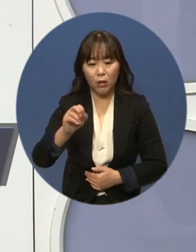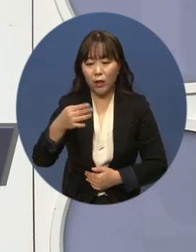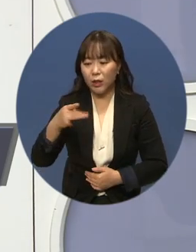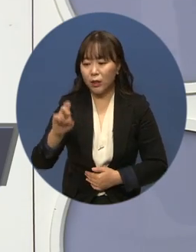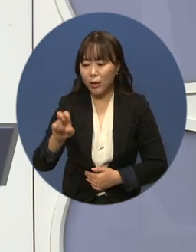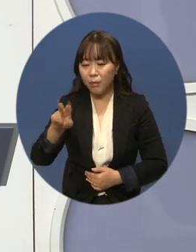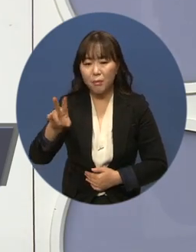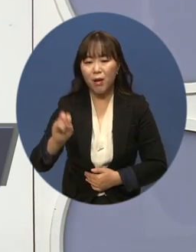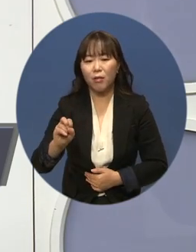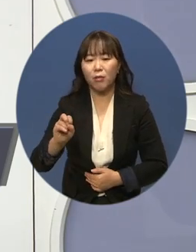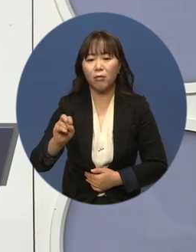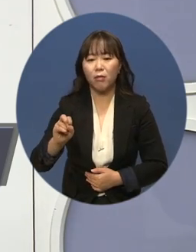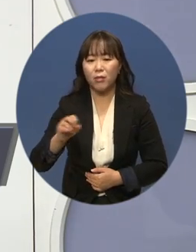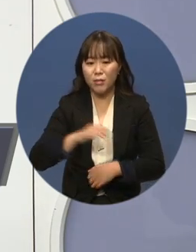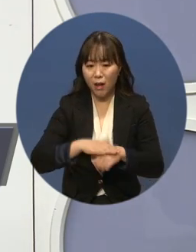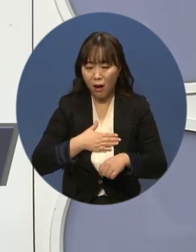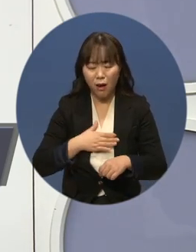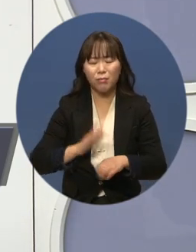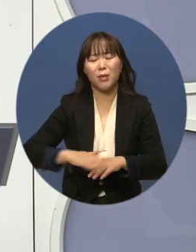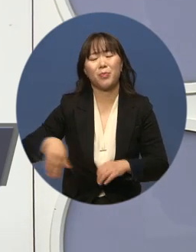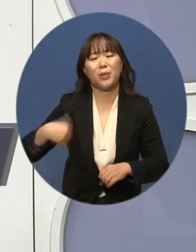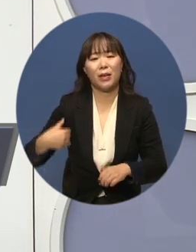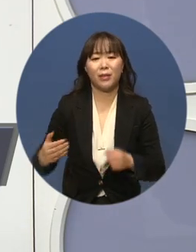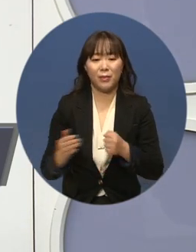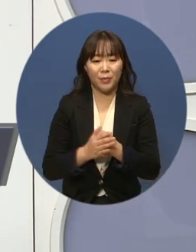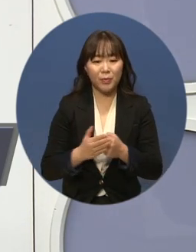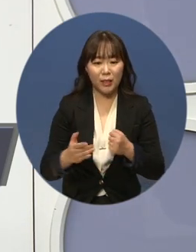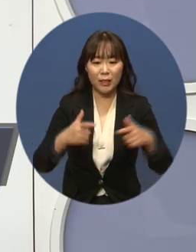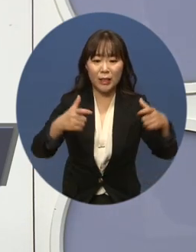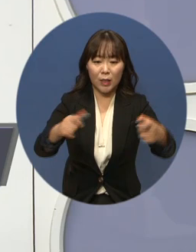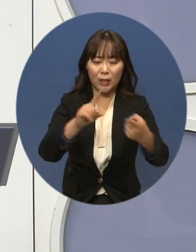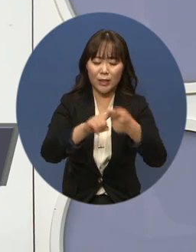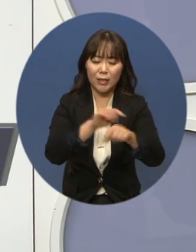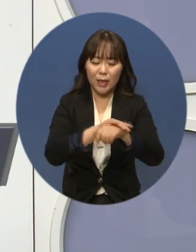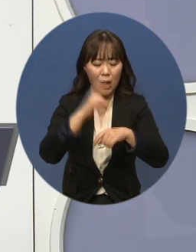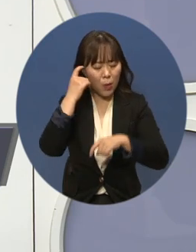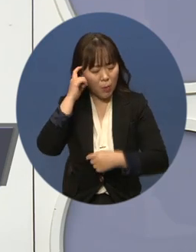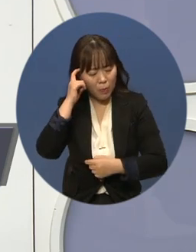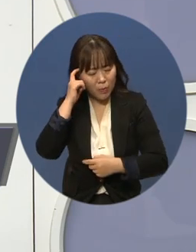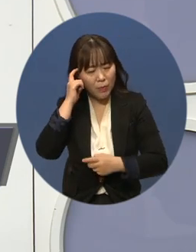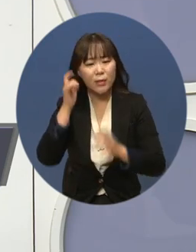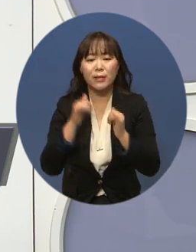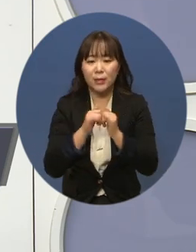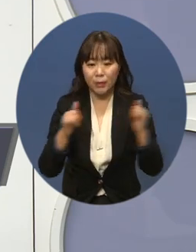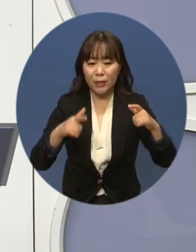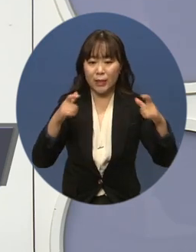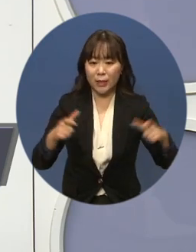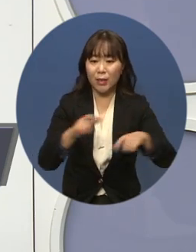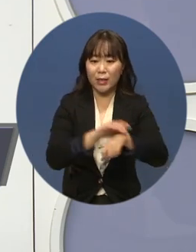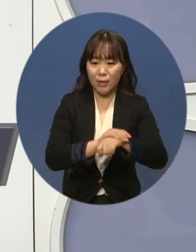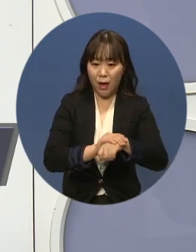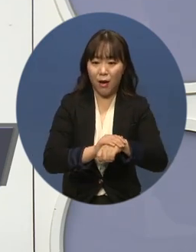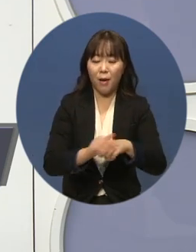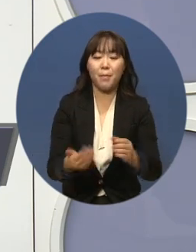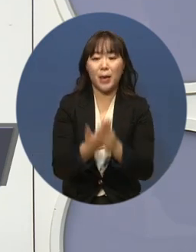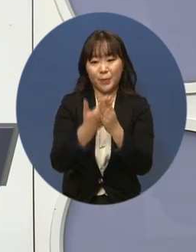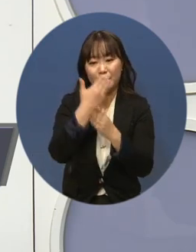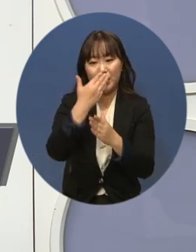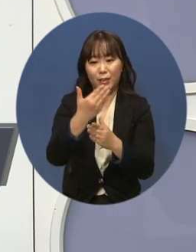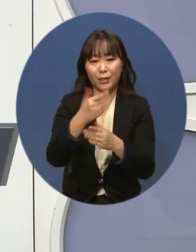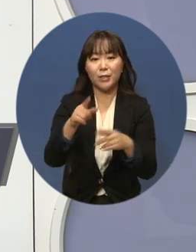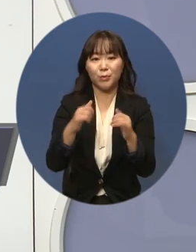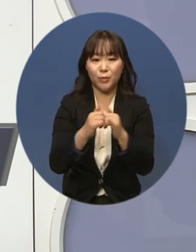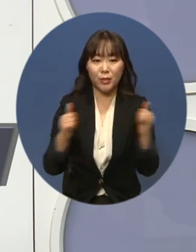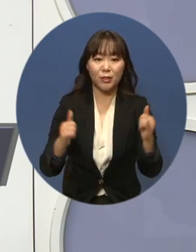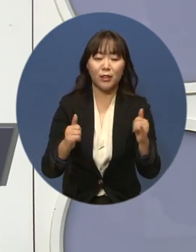잘 압니까? 잘 모르잖아요. 그런 걸 보면 그 지역에 대해서 가장 고민하는 사람들이 그 지역을 가장 잘 가꿀 수 있거든요. 그럼